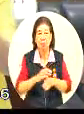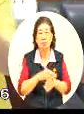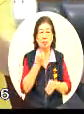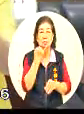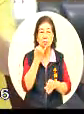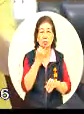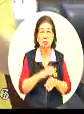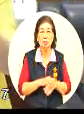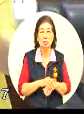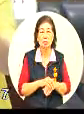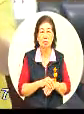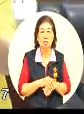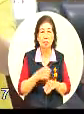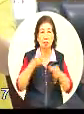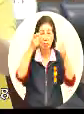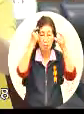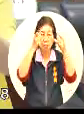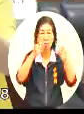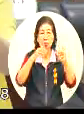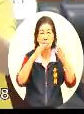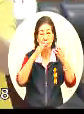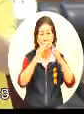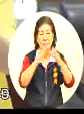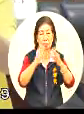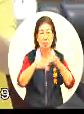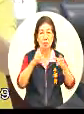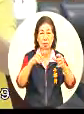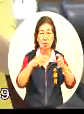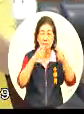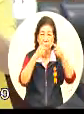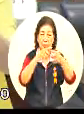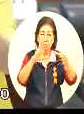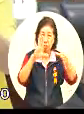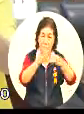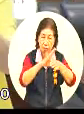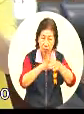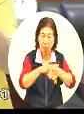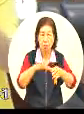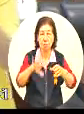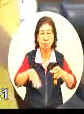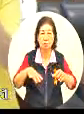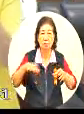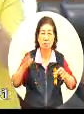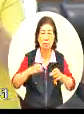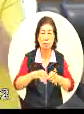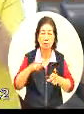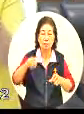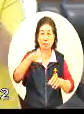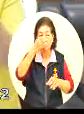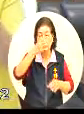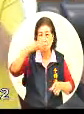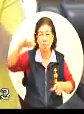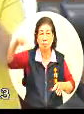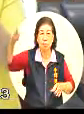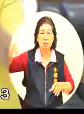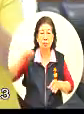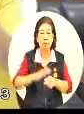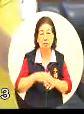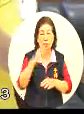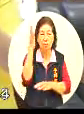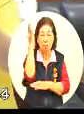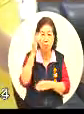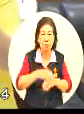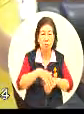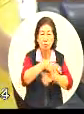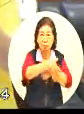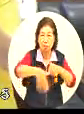在这里说哦，我们高雄人文景观哦，都在我们凤山哦，尤其我们市长市府团队哦，在